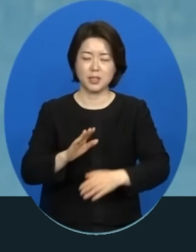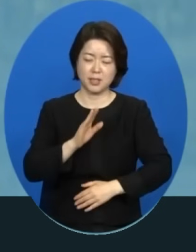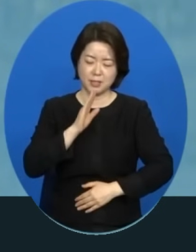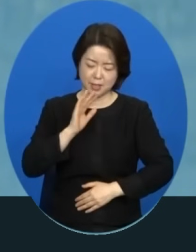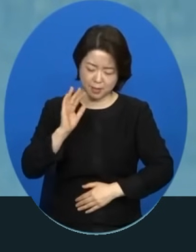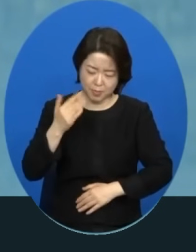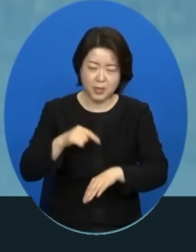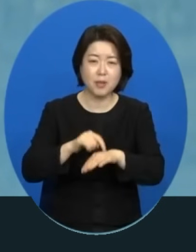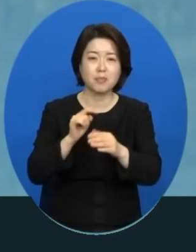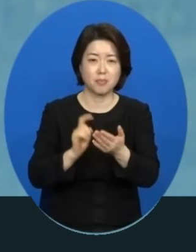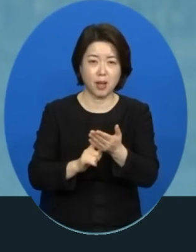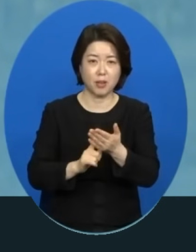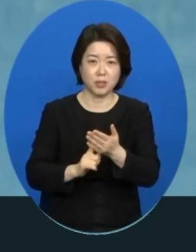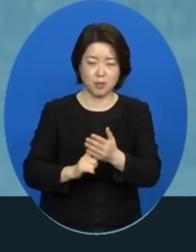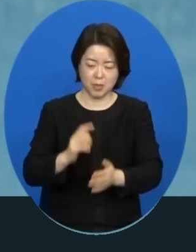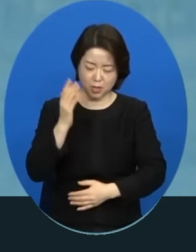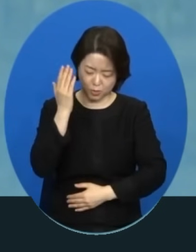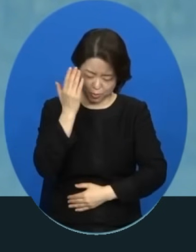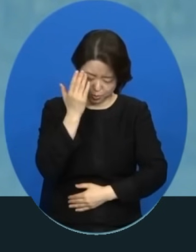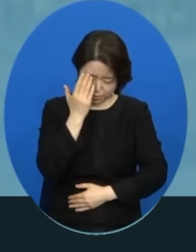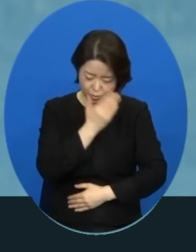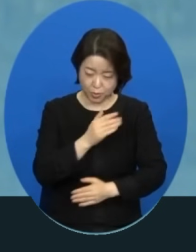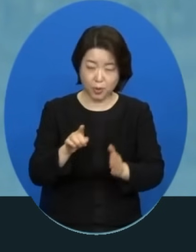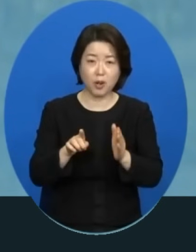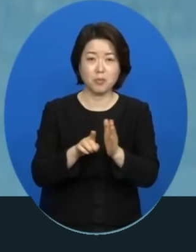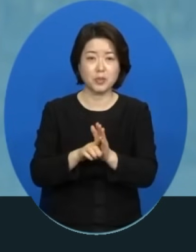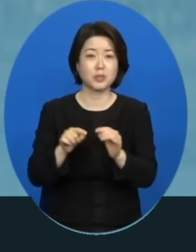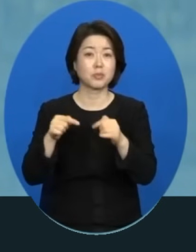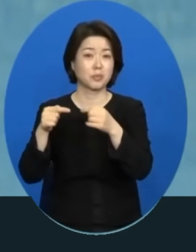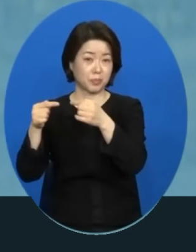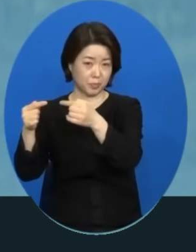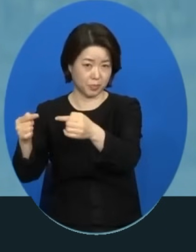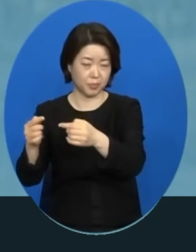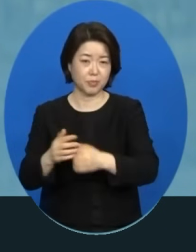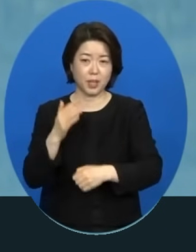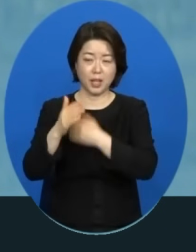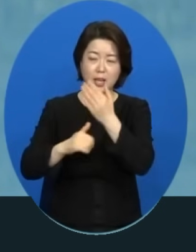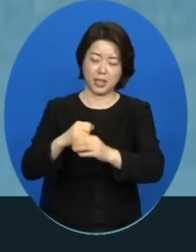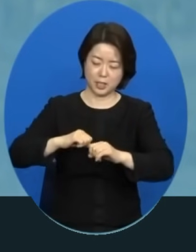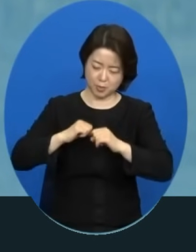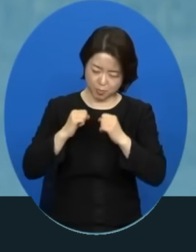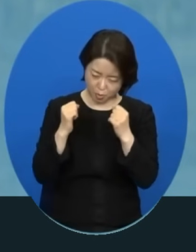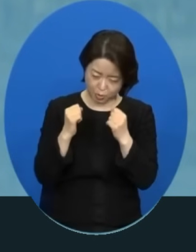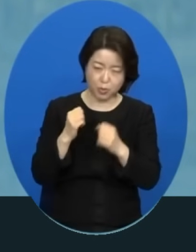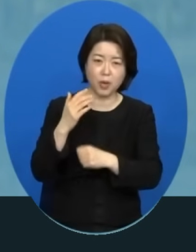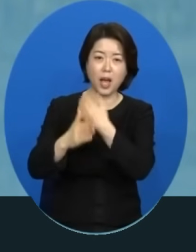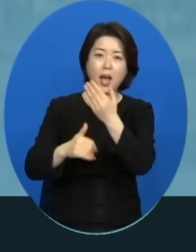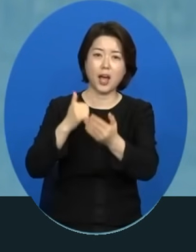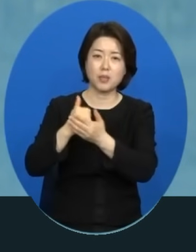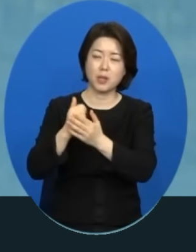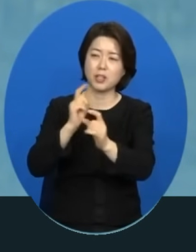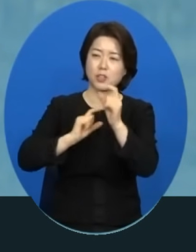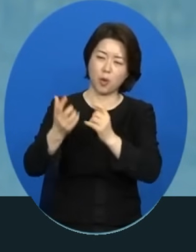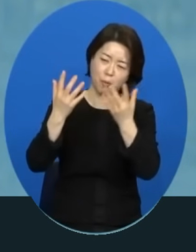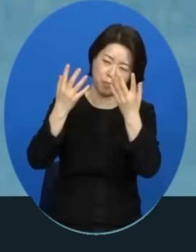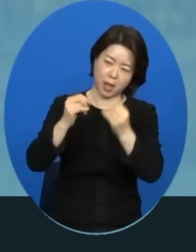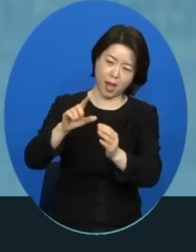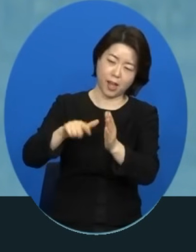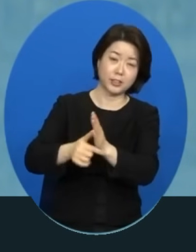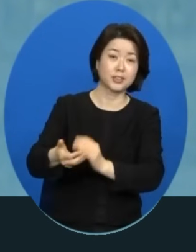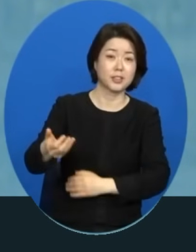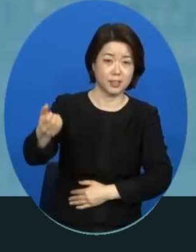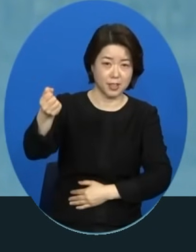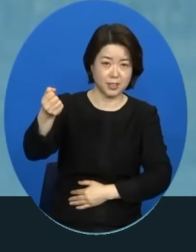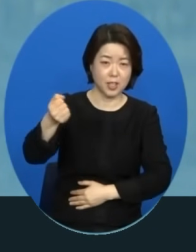마음, 정말 순결한 믿음으로 나아가서 하나님께 복종하며 또 하나님과의 더 많은 시간을